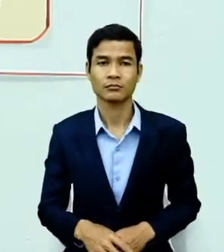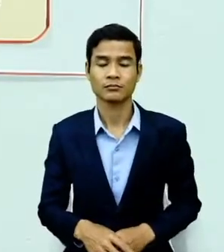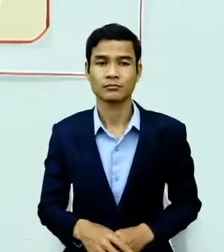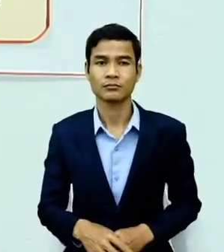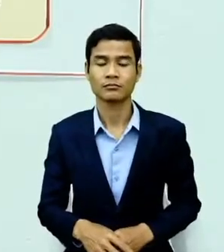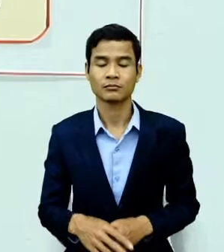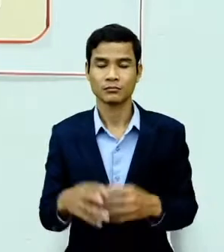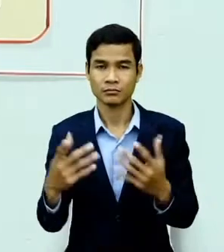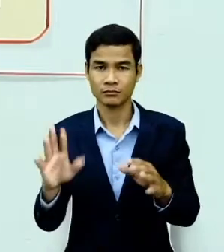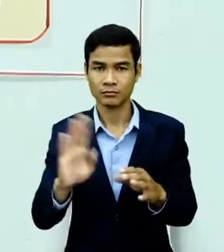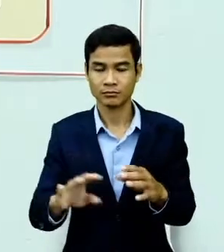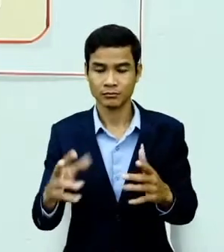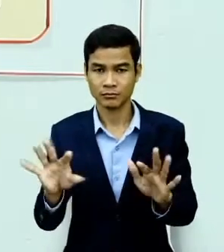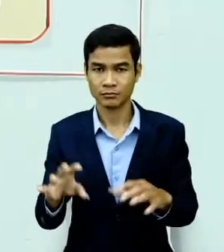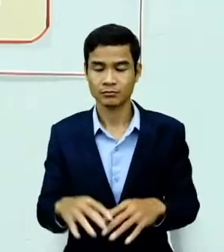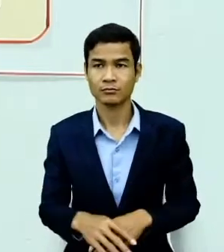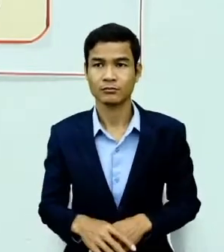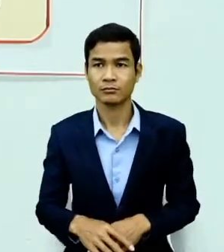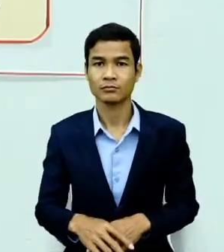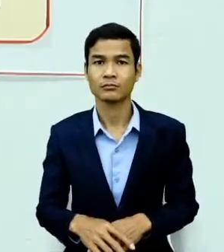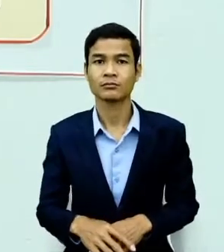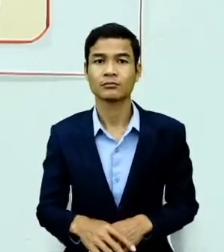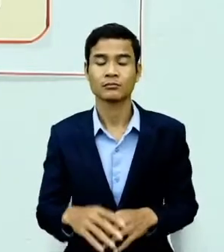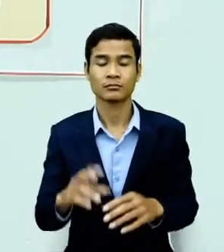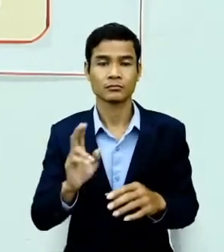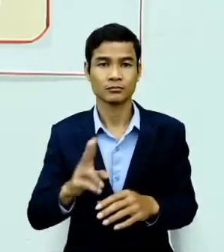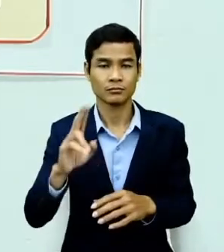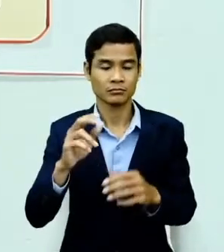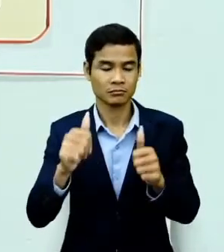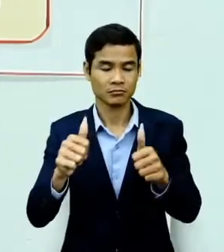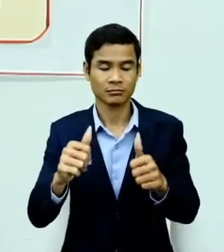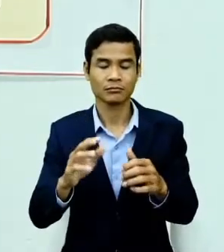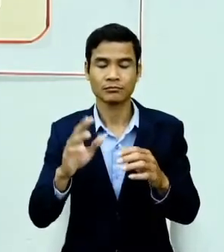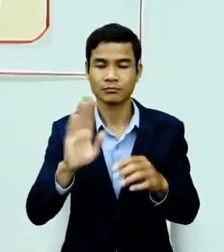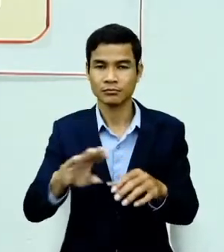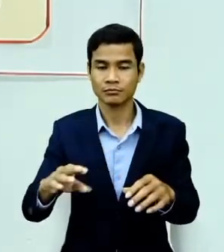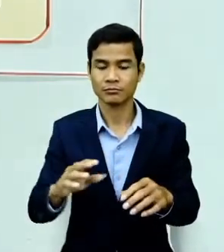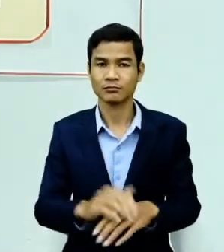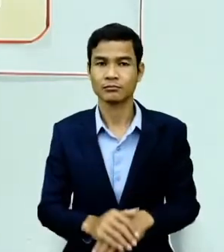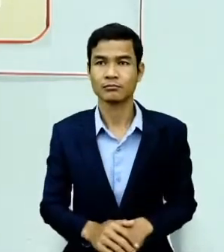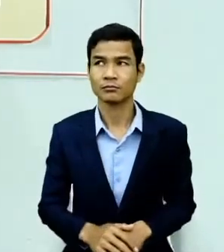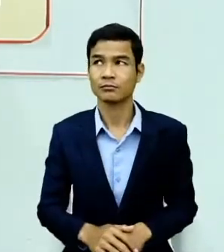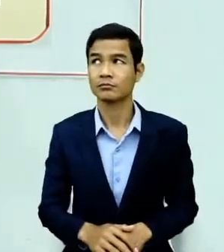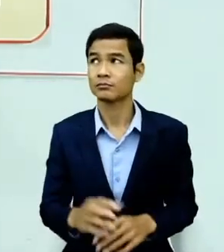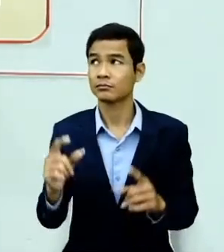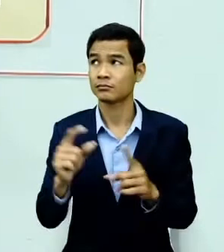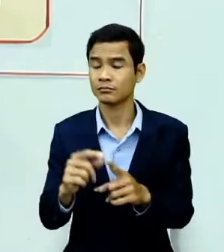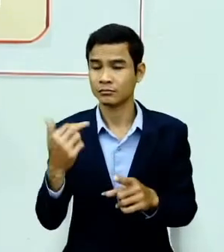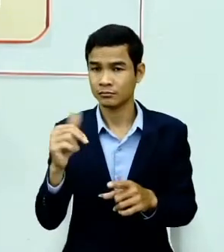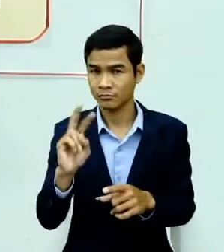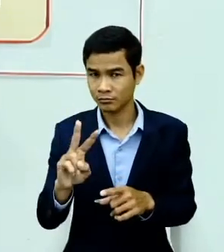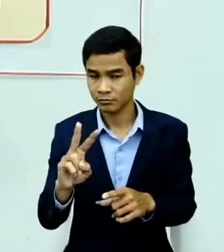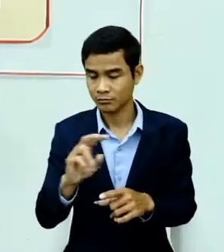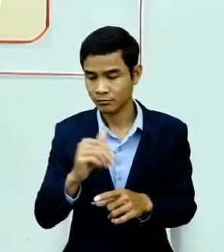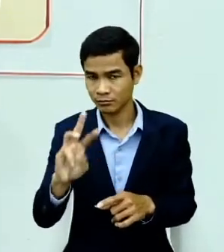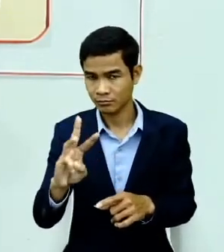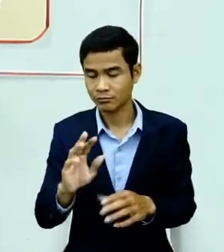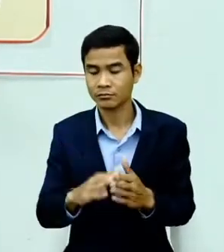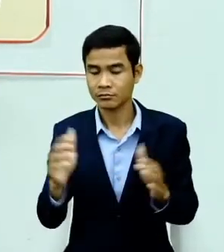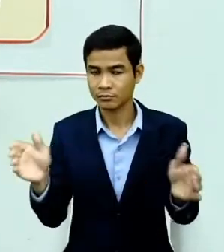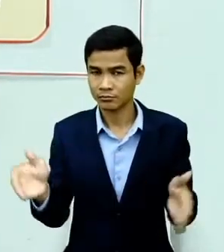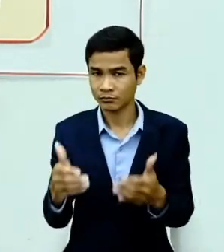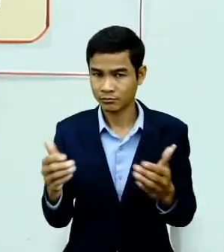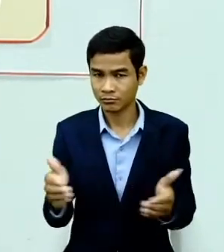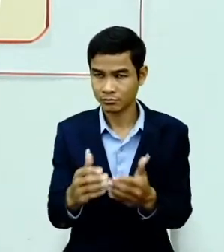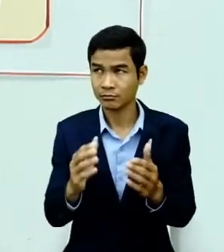ចារួចរាល់ហើយឬនៅកូនចាលឿនមែនតើណាល្អណាស់អញ្ចឹងពាក្យទី3នេះគឺពាក្យឆាអ្ន